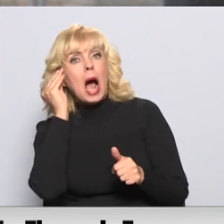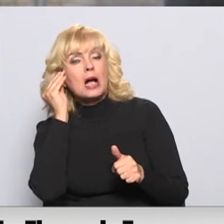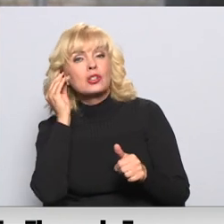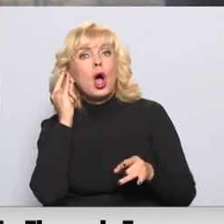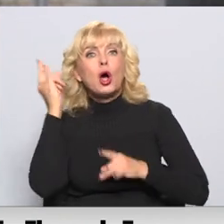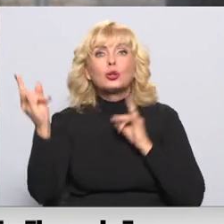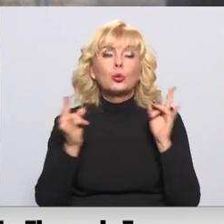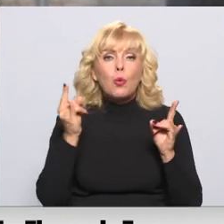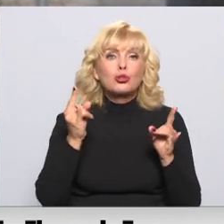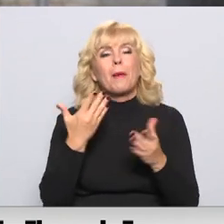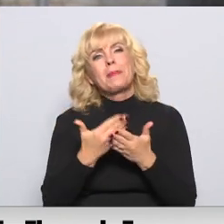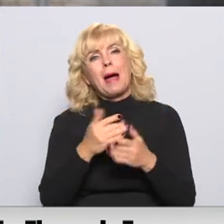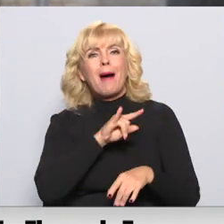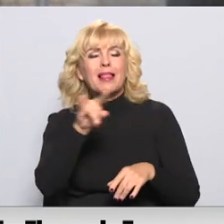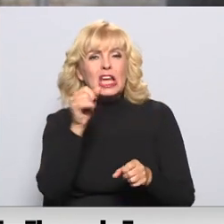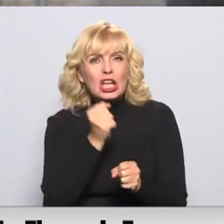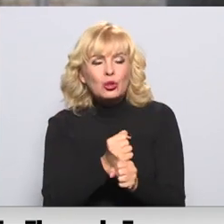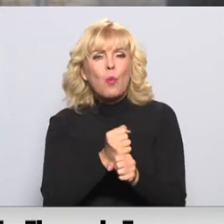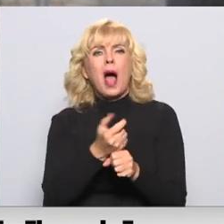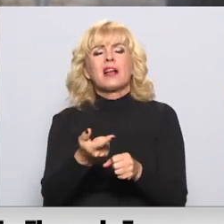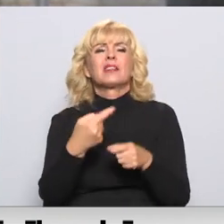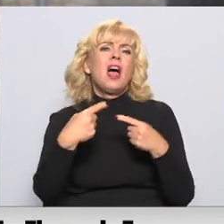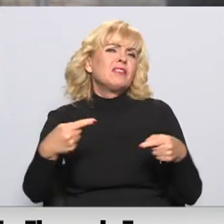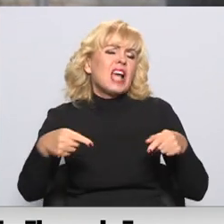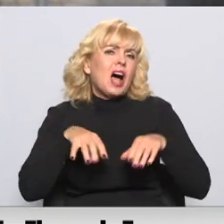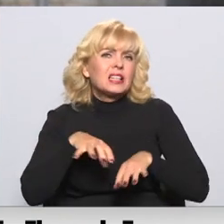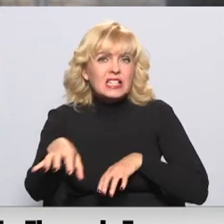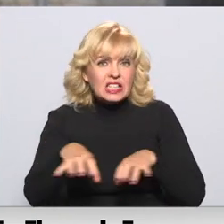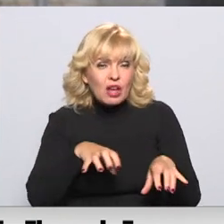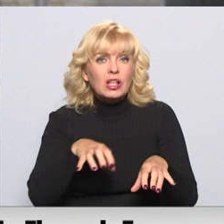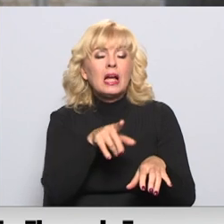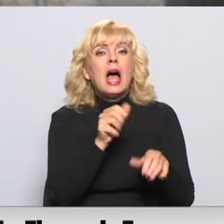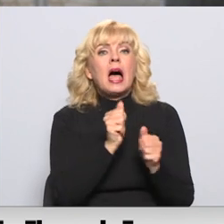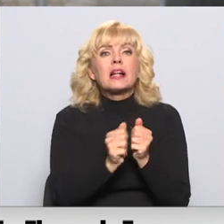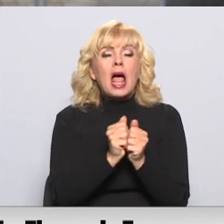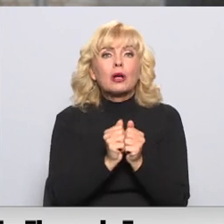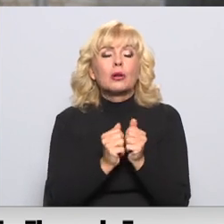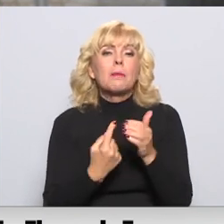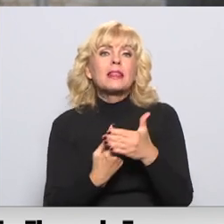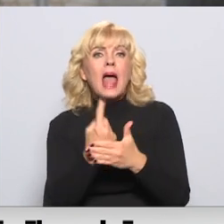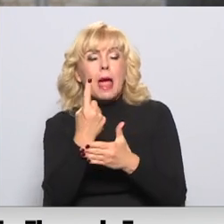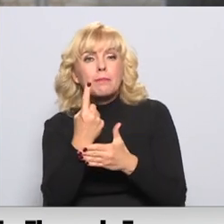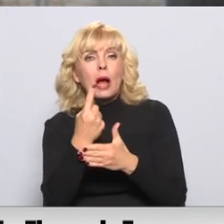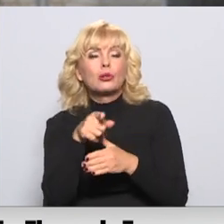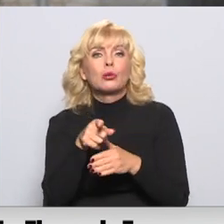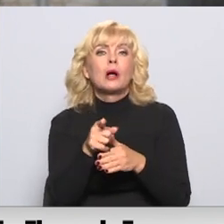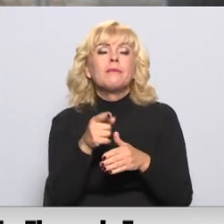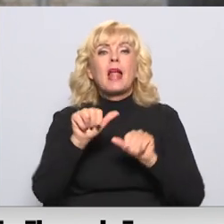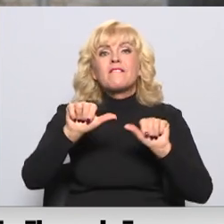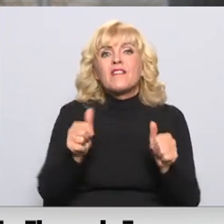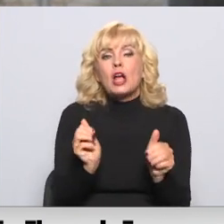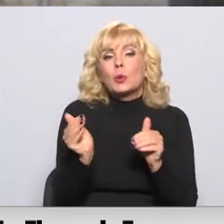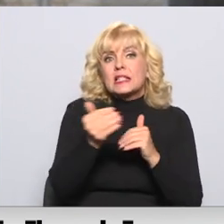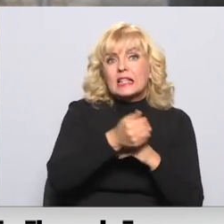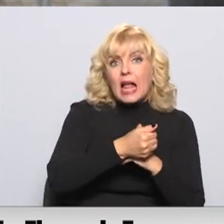suns ikdienā lidos, lidmašīnas, suņi, tur dzīvnieki, viss kaut kas tamlīdzīgs. Plus mēs varēsim regulēt temperatūru. Jā, attiecīgi tātad veidot slēpņus